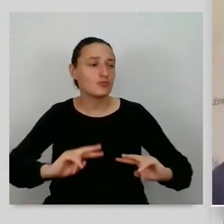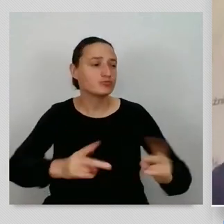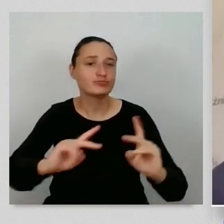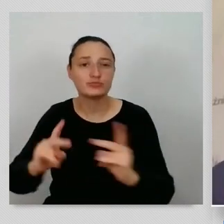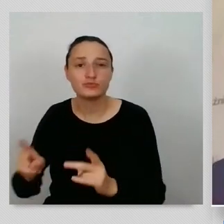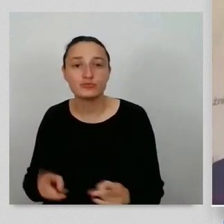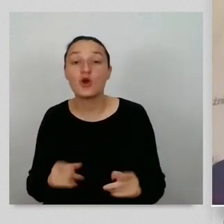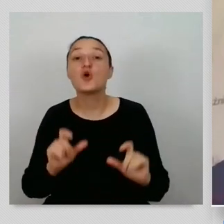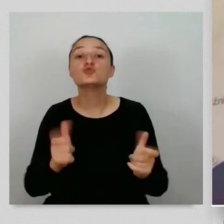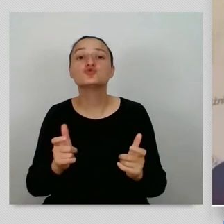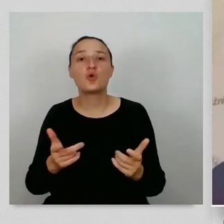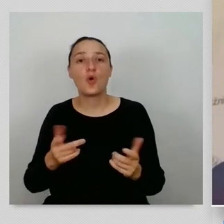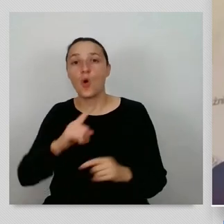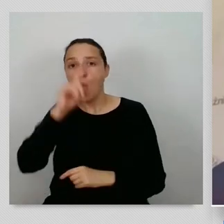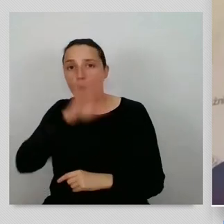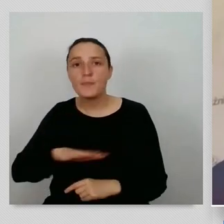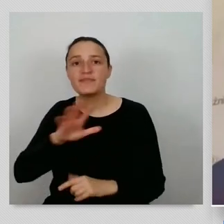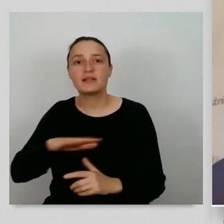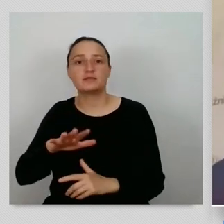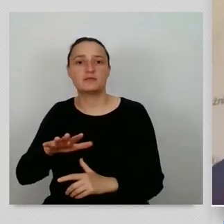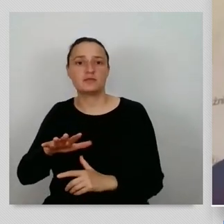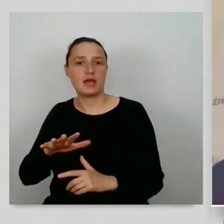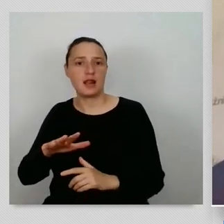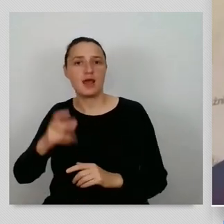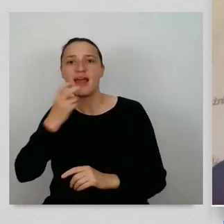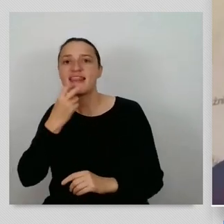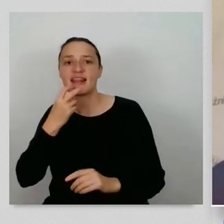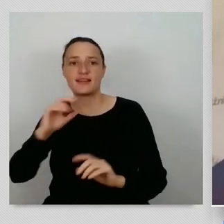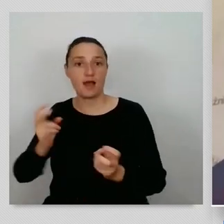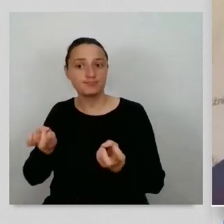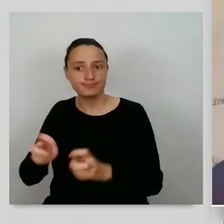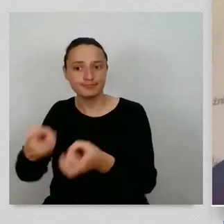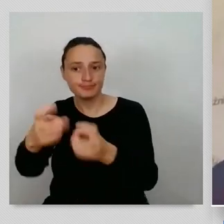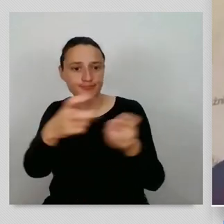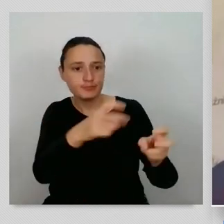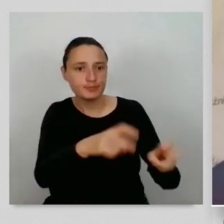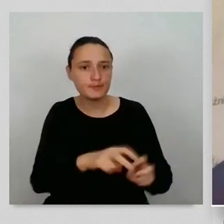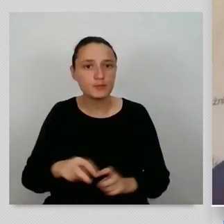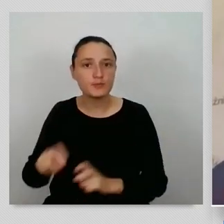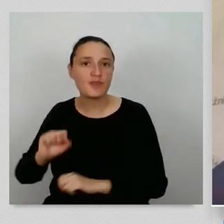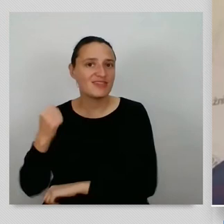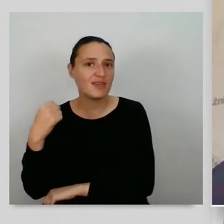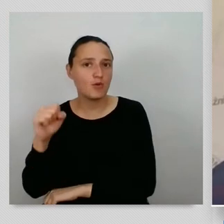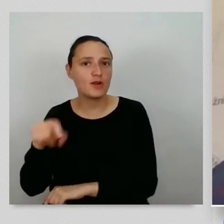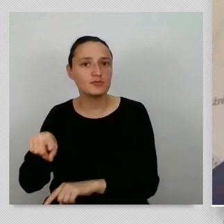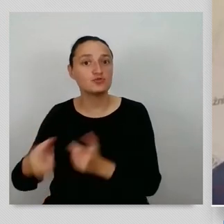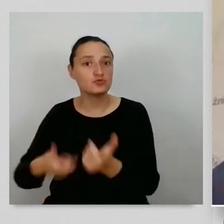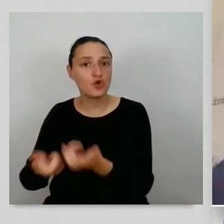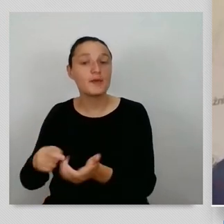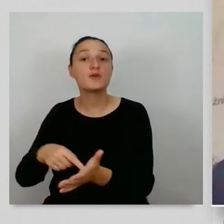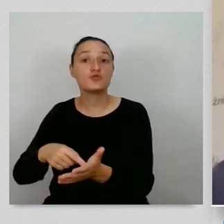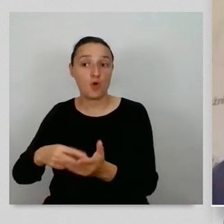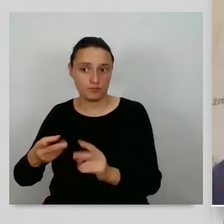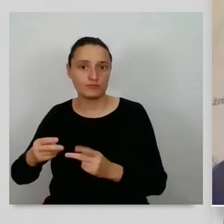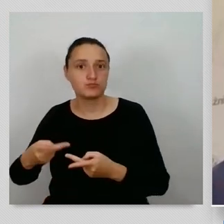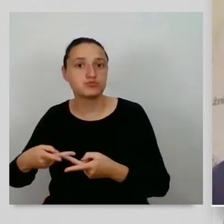wytworzymy w ramach energetyki obywatelskiej, odnawialnej. Bo już w chwili obecnej widzimy, że ta zmiana, która jest proponowana, ona wynika z faktu, że